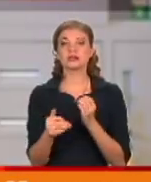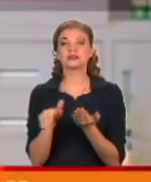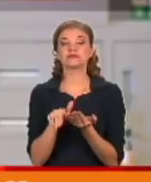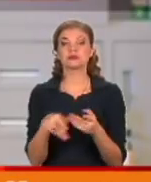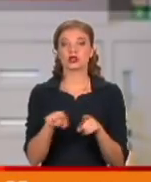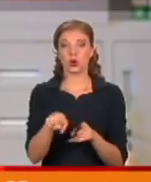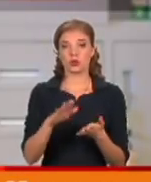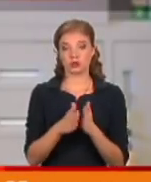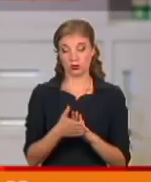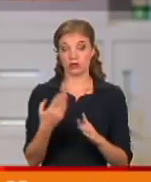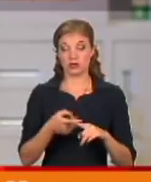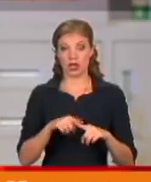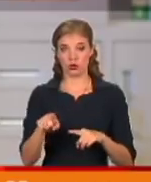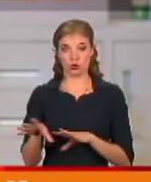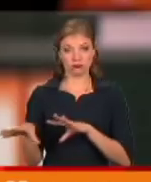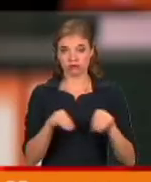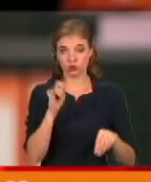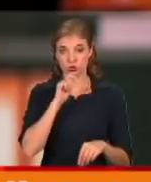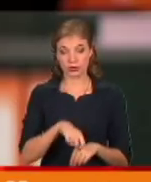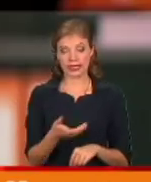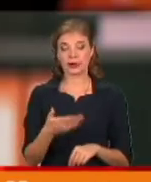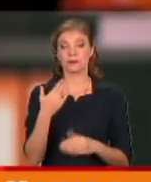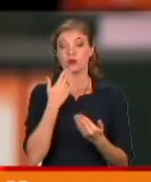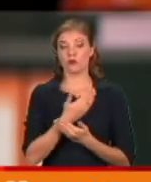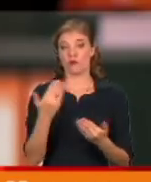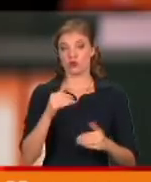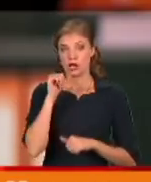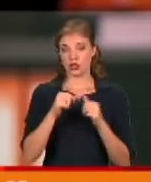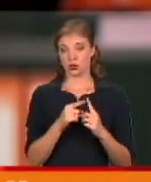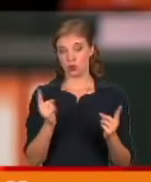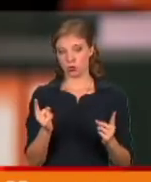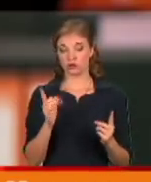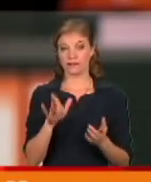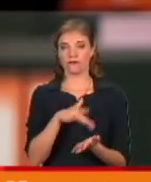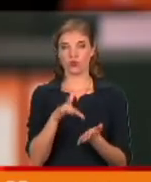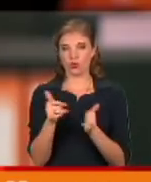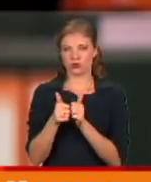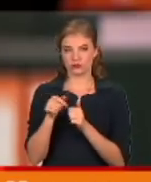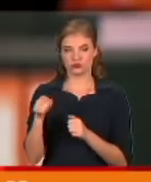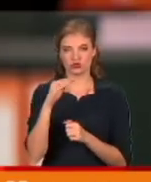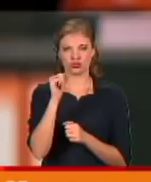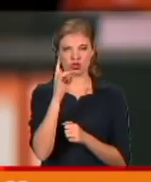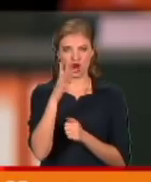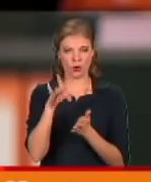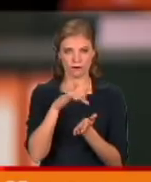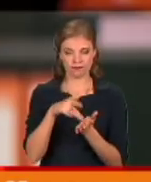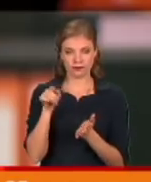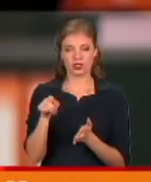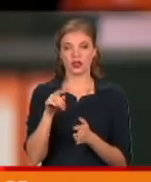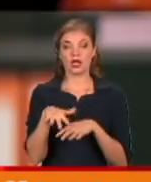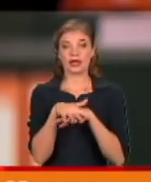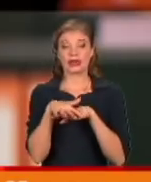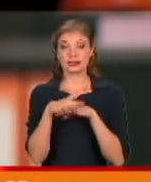такой ситуации – это миграция из Украины. В последний год рядом в городе Жаров